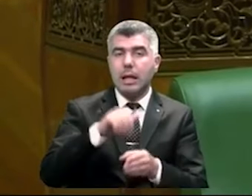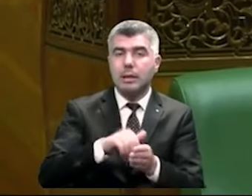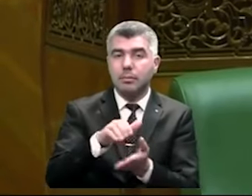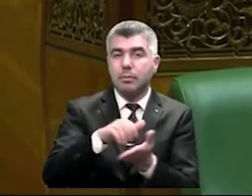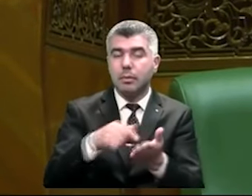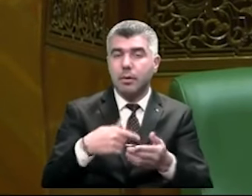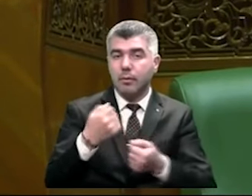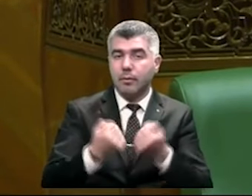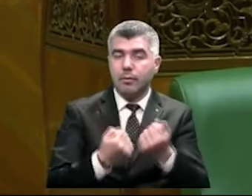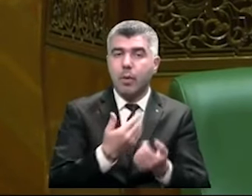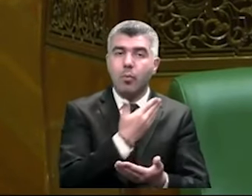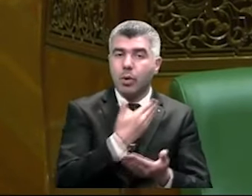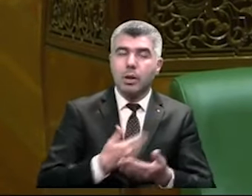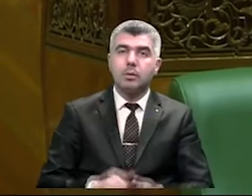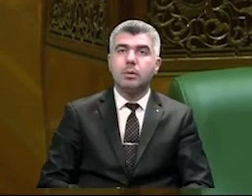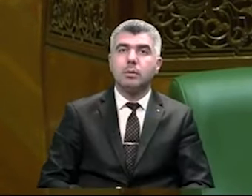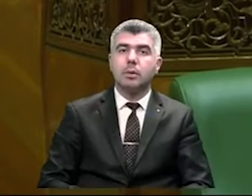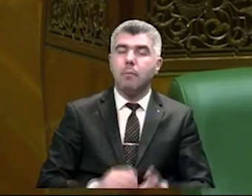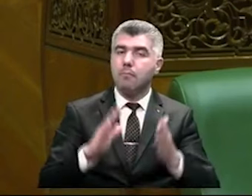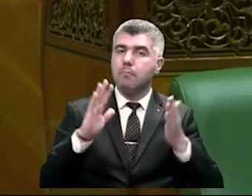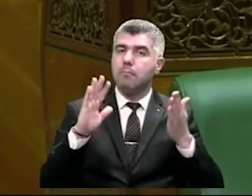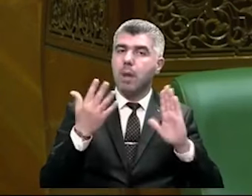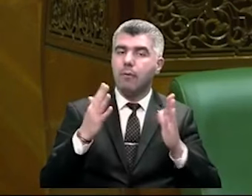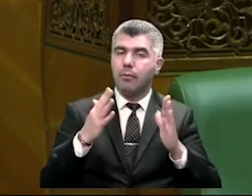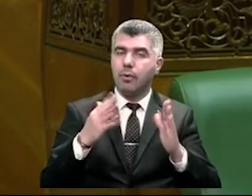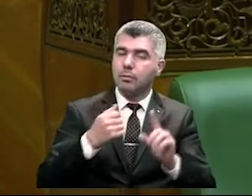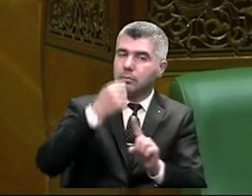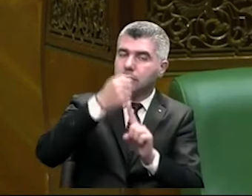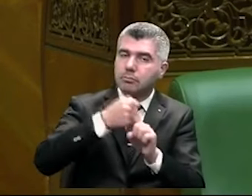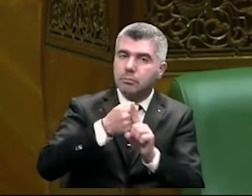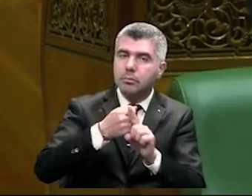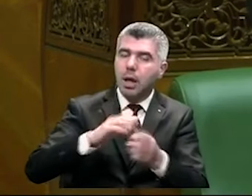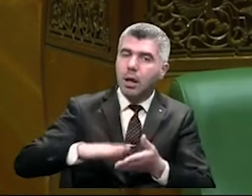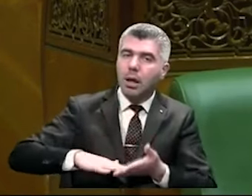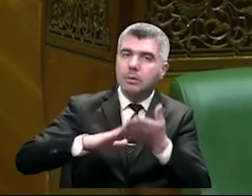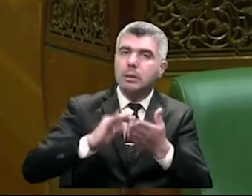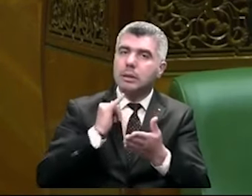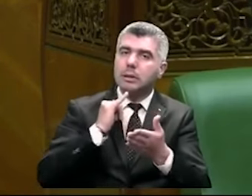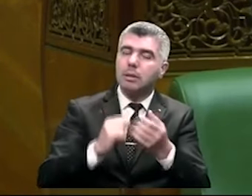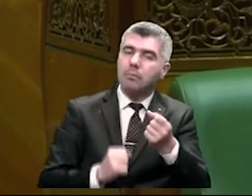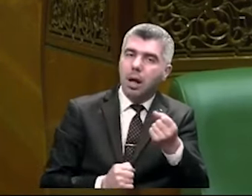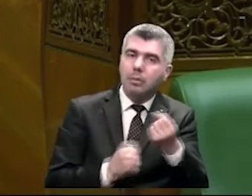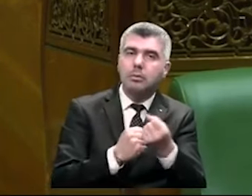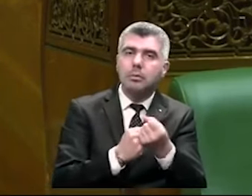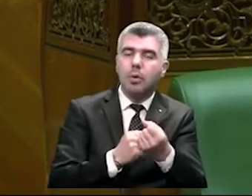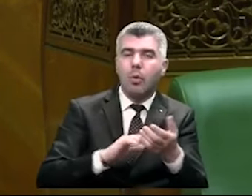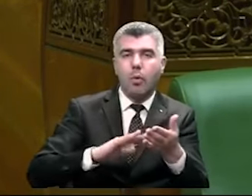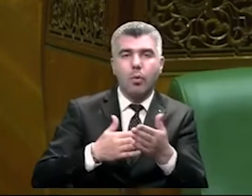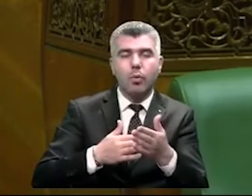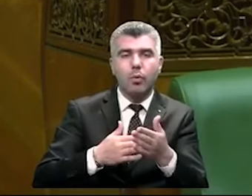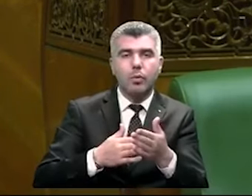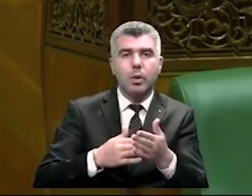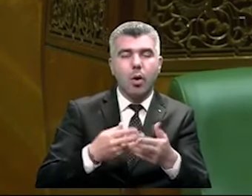والمعاصره بمجلس المستشارين سو التنويه عاليا بالمجهودات الكبيره والجباره التي بذلتموها وما زلتم تبذلونها